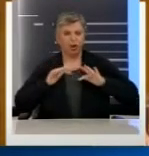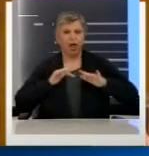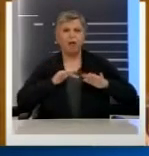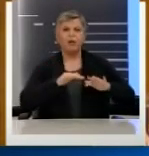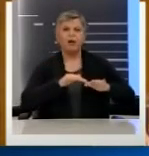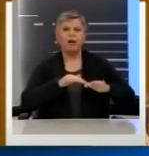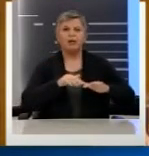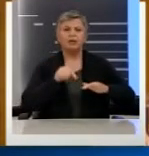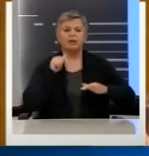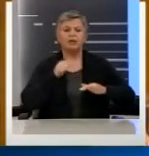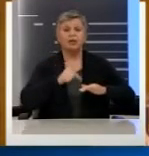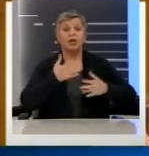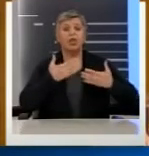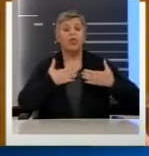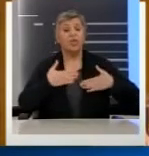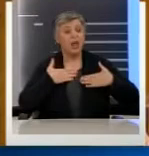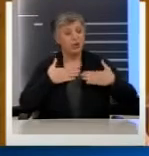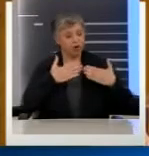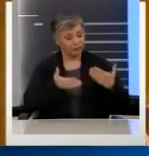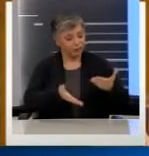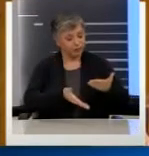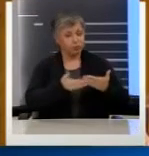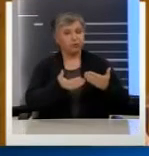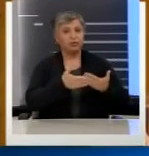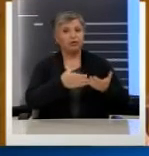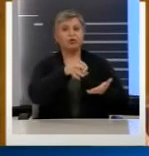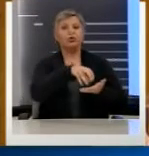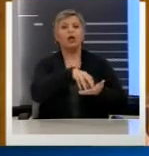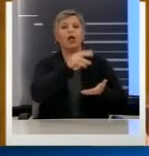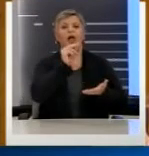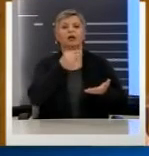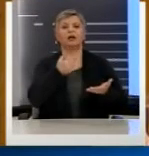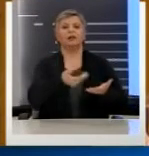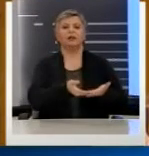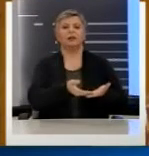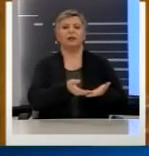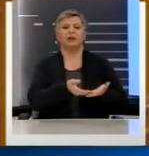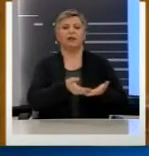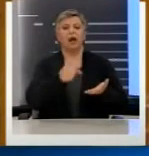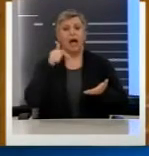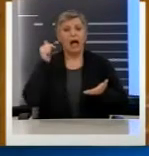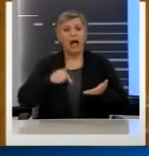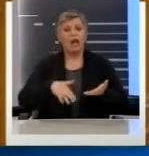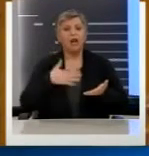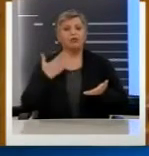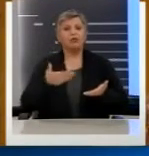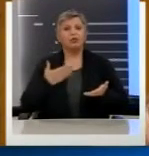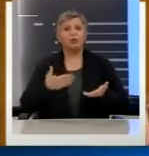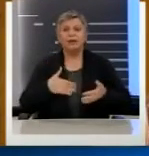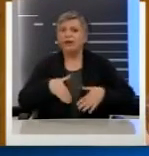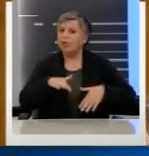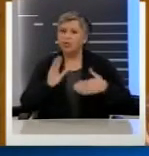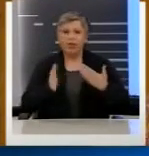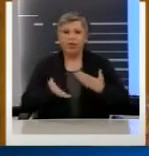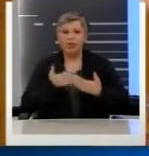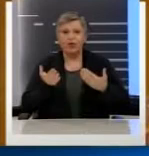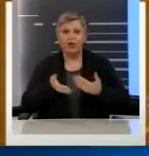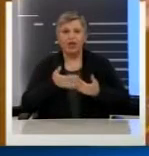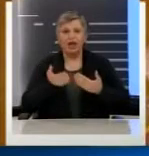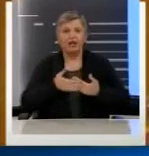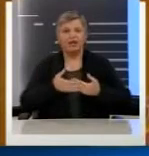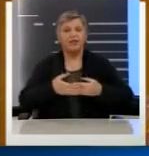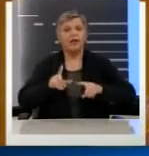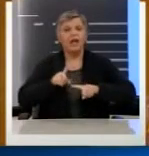Εκκλησία, που δεν βοηθάει τη χώρα μας έγκαιρα να κάνει τα βήματα που πρέπει. Ακούστηκαν